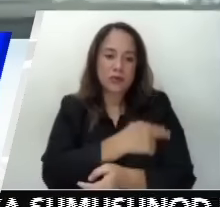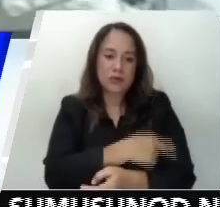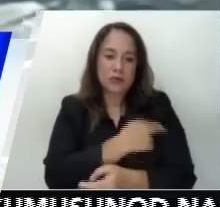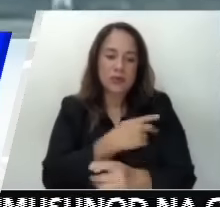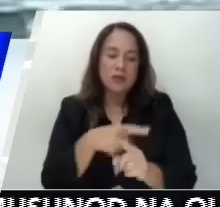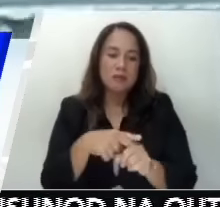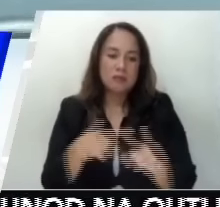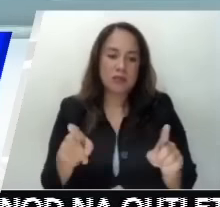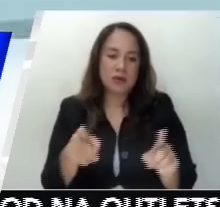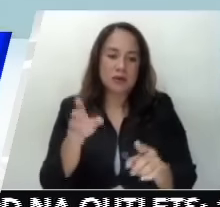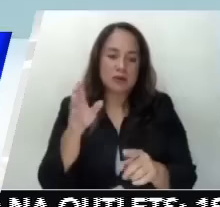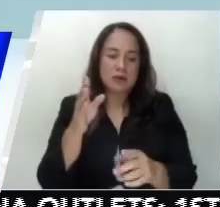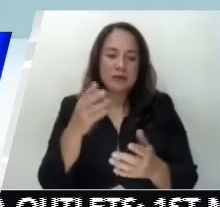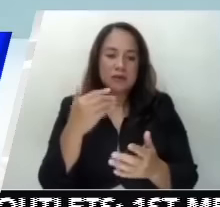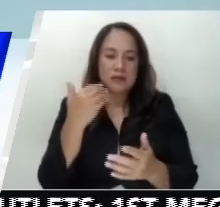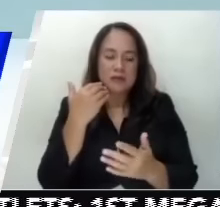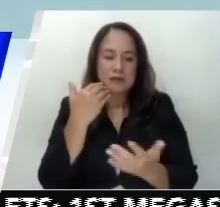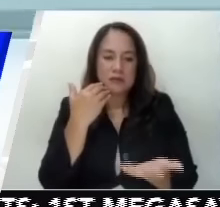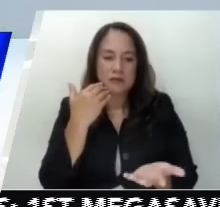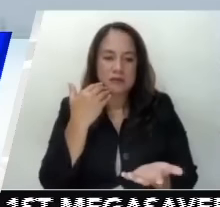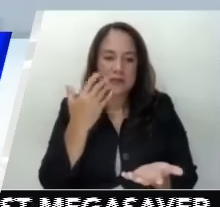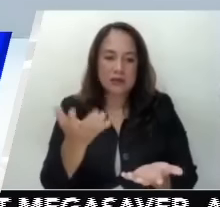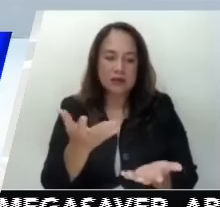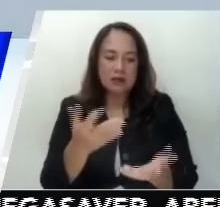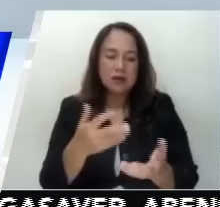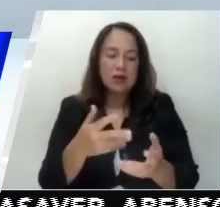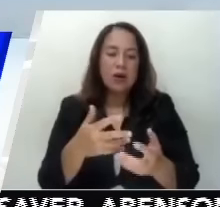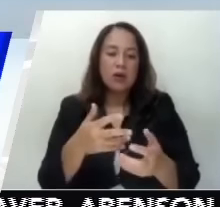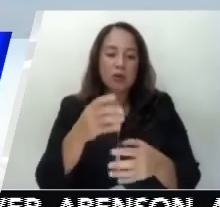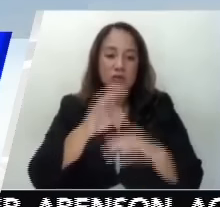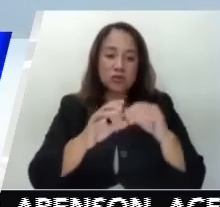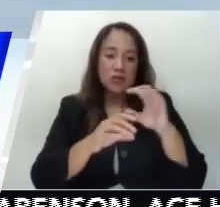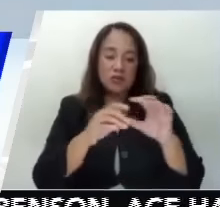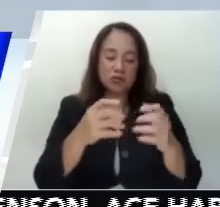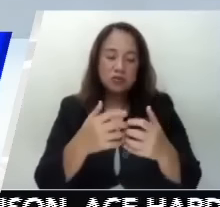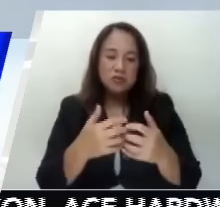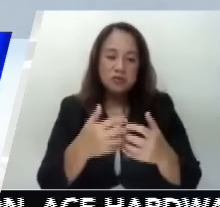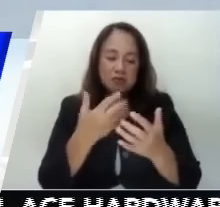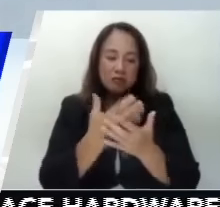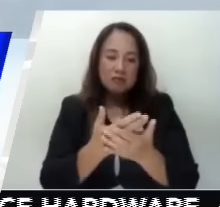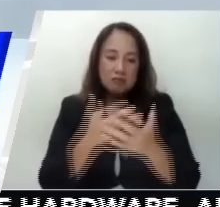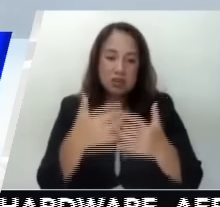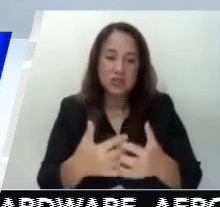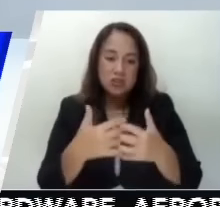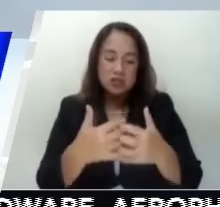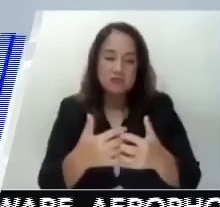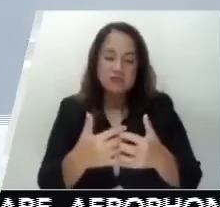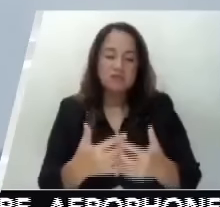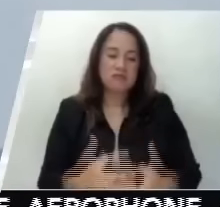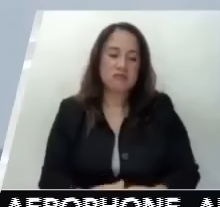nasawi ang sundalong nagpapatakbo ng construction machine. Iniimbestigahan pa ang disgrasya.